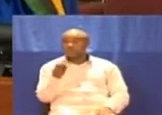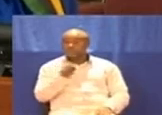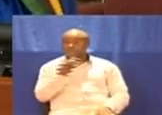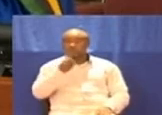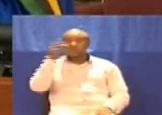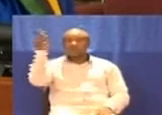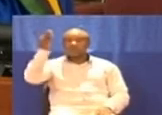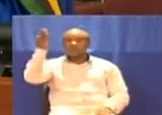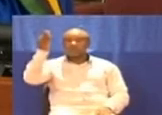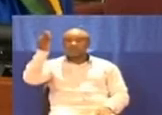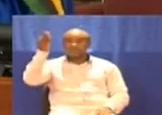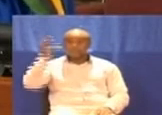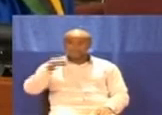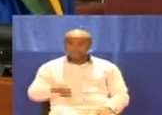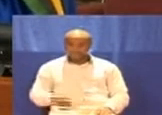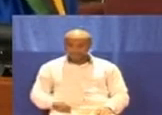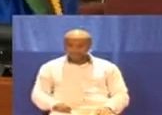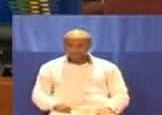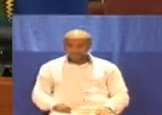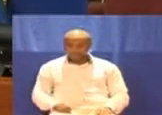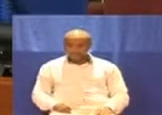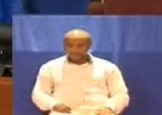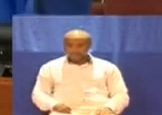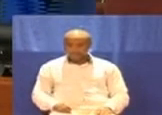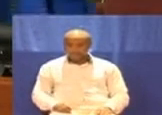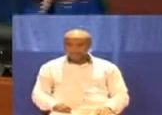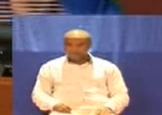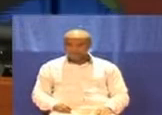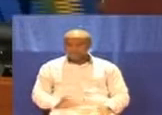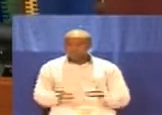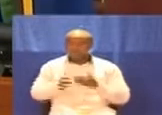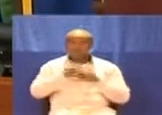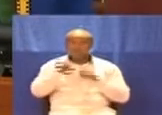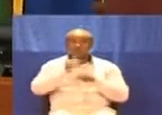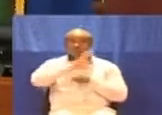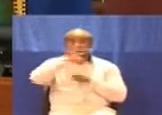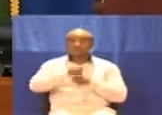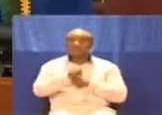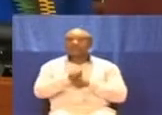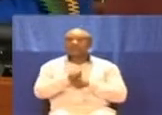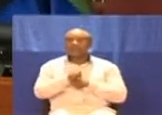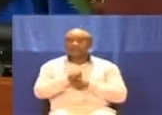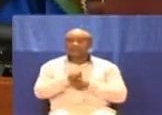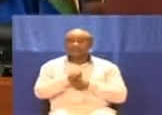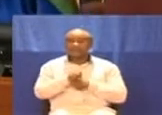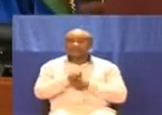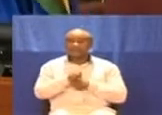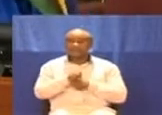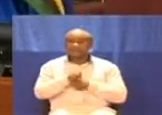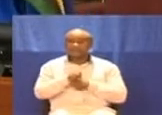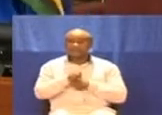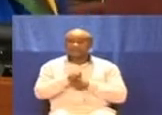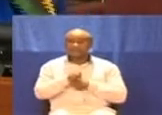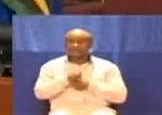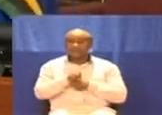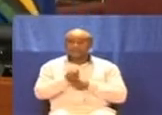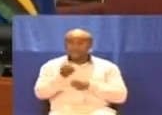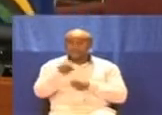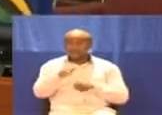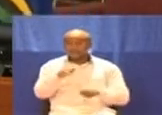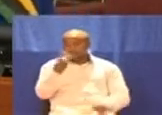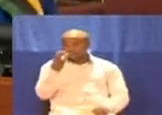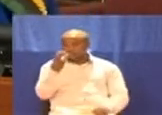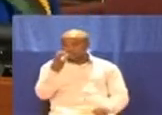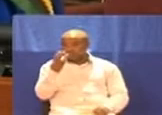yake ile ya kuwind up shughuli zote Jumatatu. Nadhani Jumatatu waziri